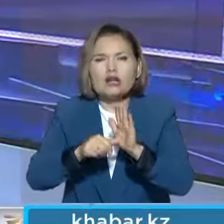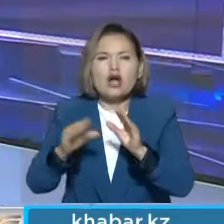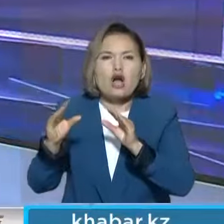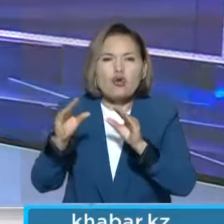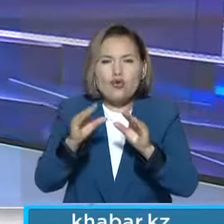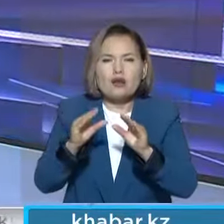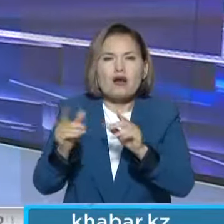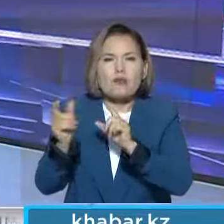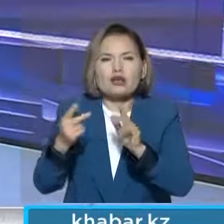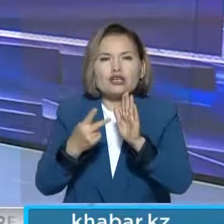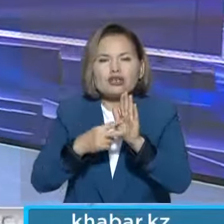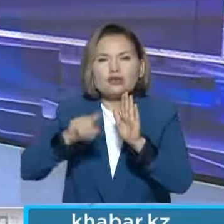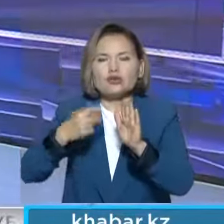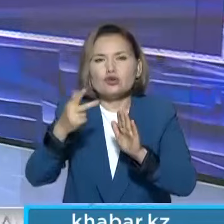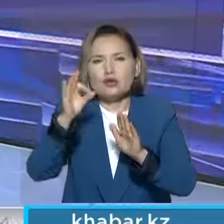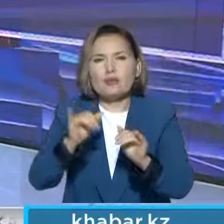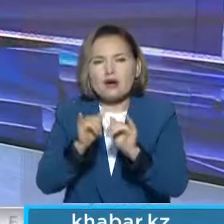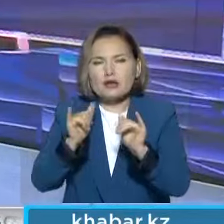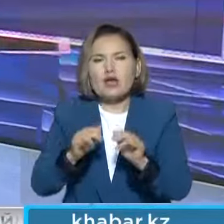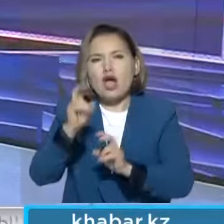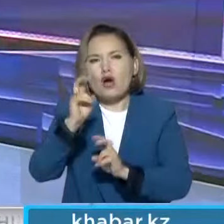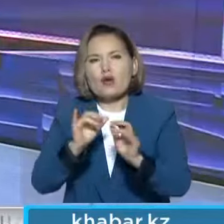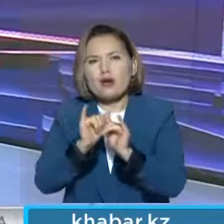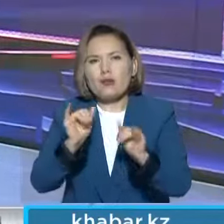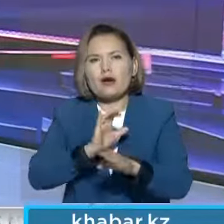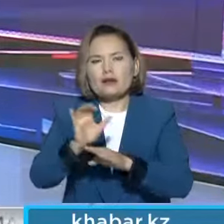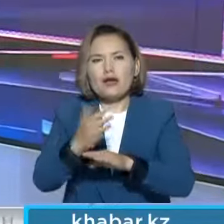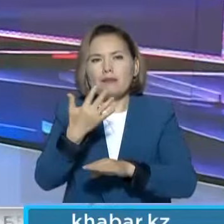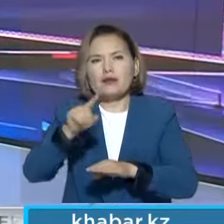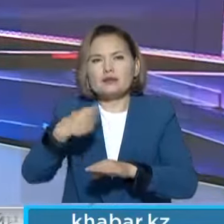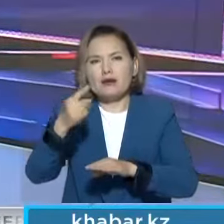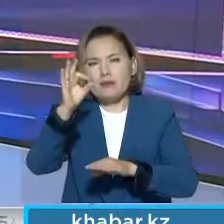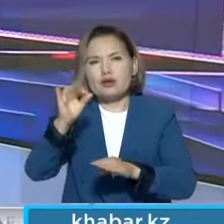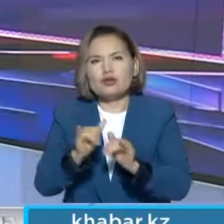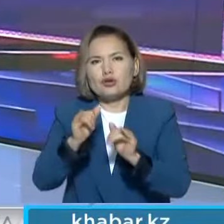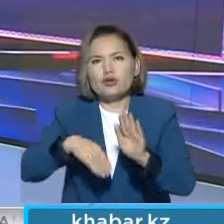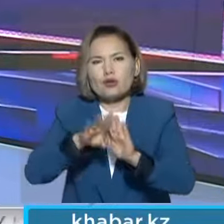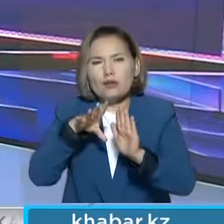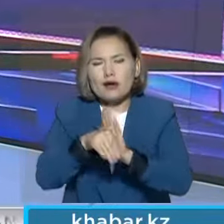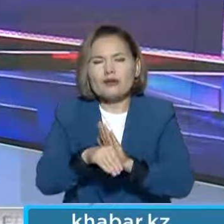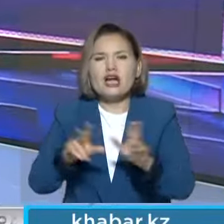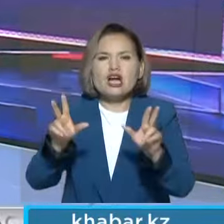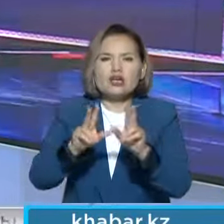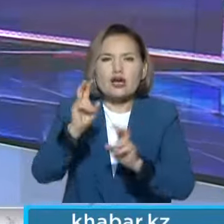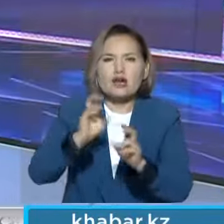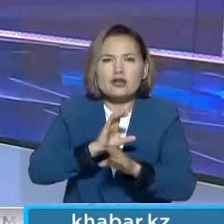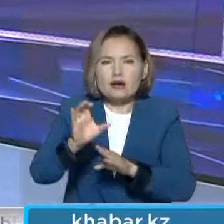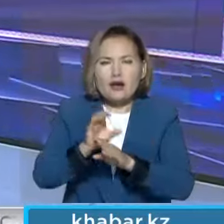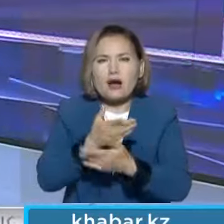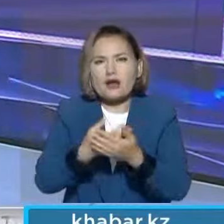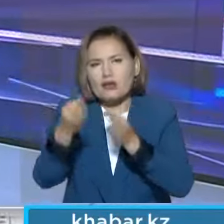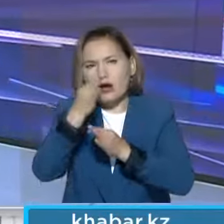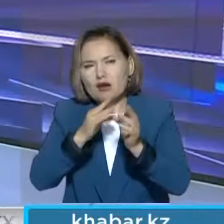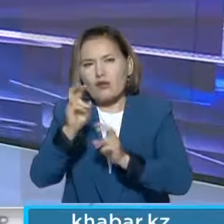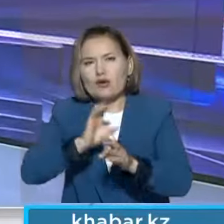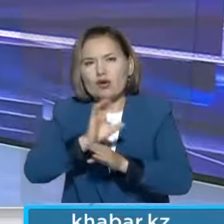7,3% өсімге қол жеткізген, ал өңдеу өнеркәсібі 5,1% өсіпті. Оның ішінде жиһаз өндірісі мен фармацевтика